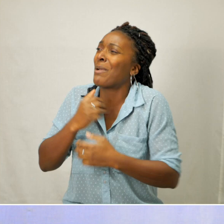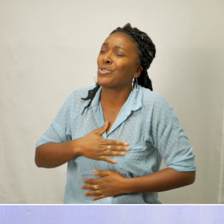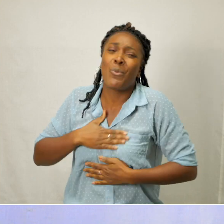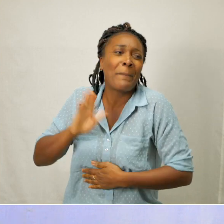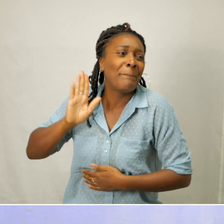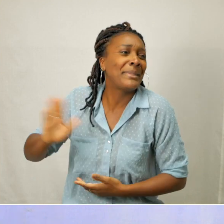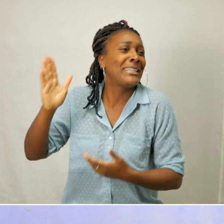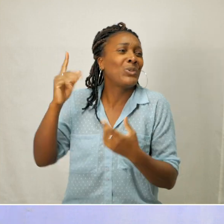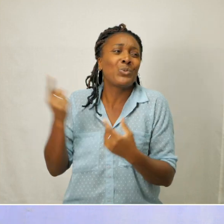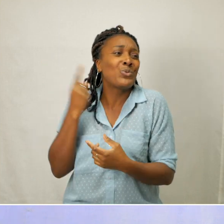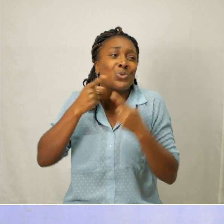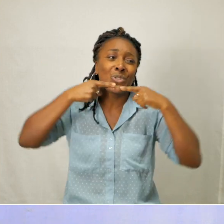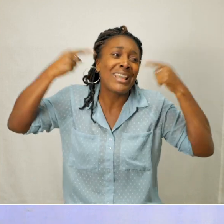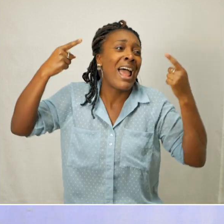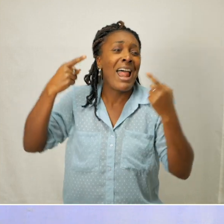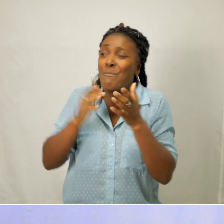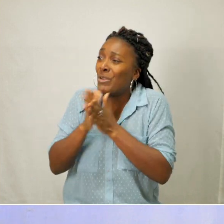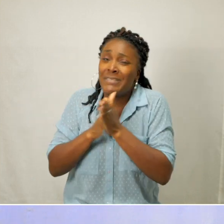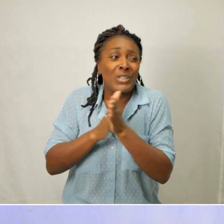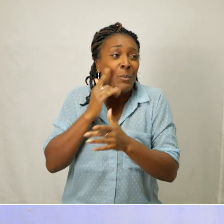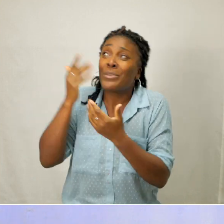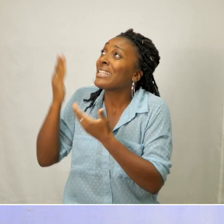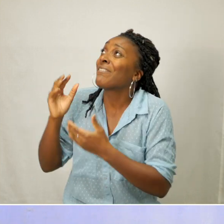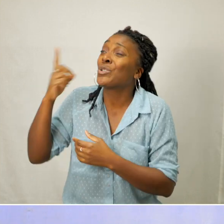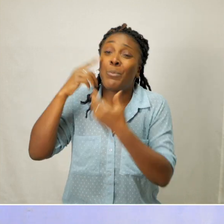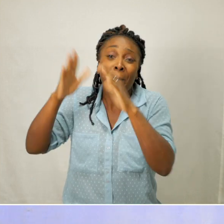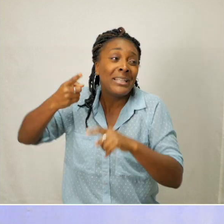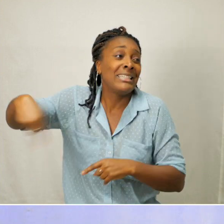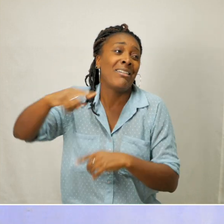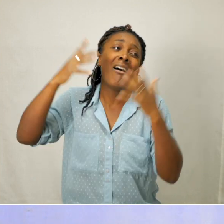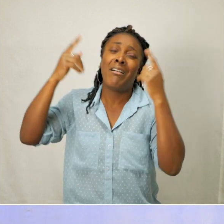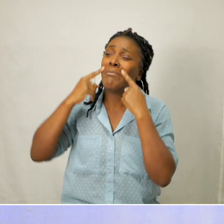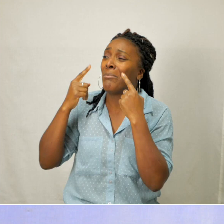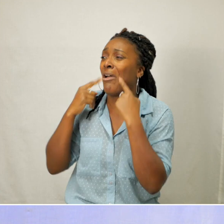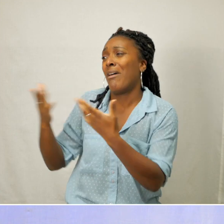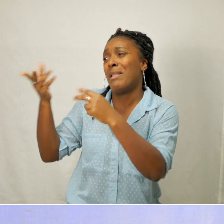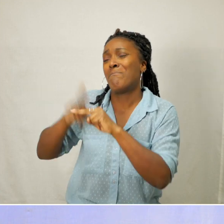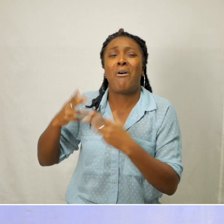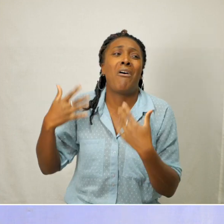joie de cette femme, toujours ce zèle pour servir Dieu et bénir son prochain.